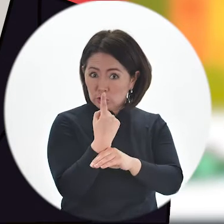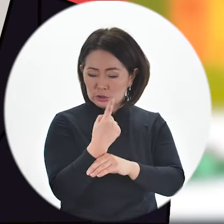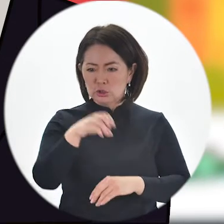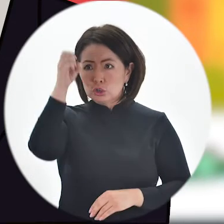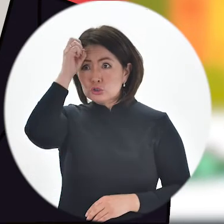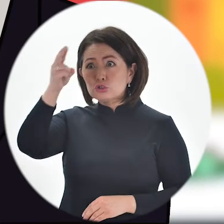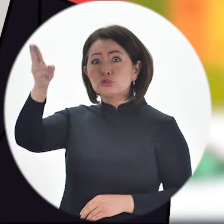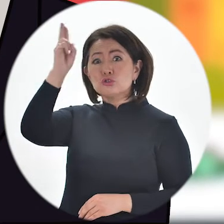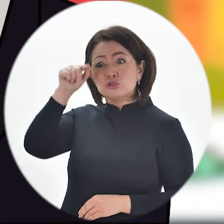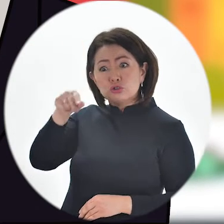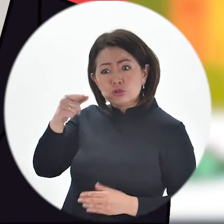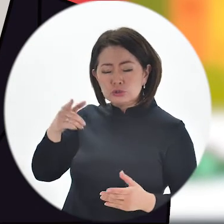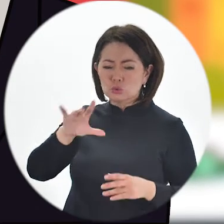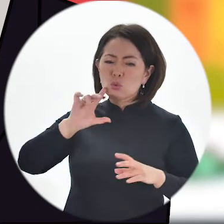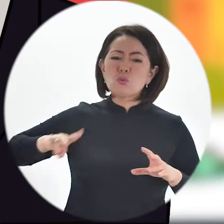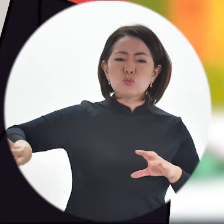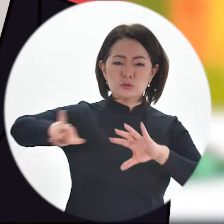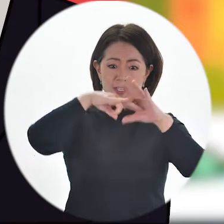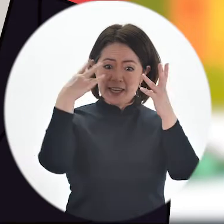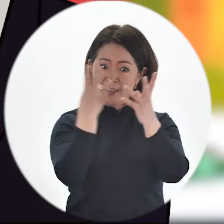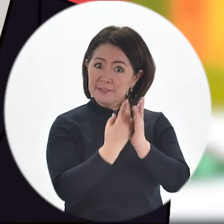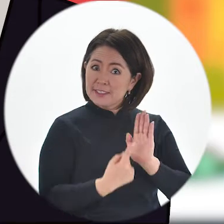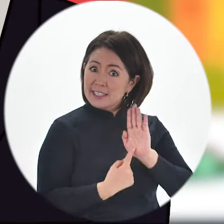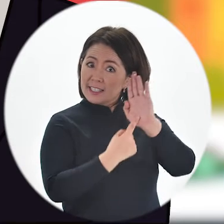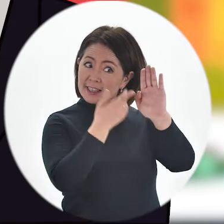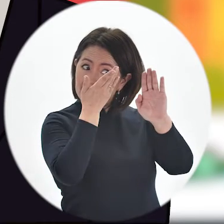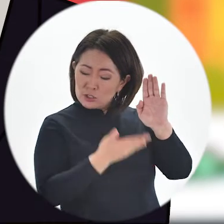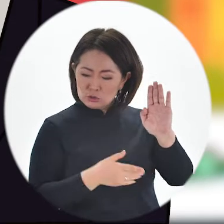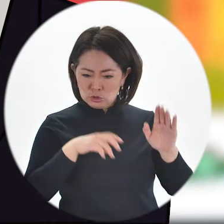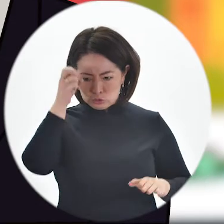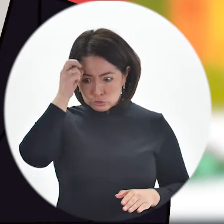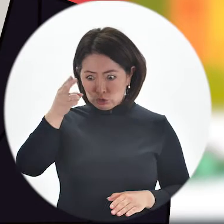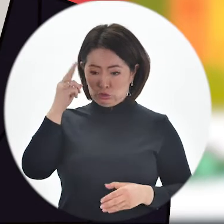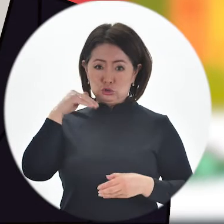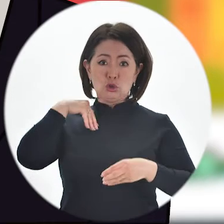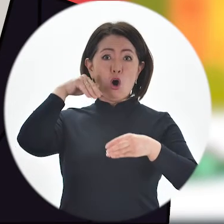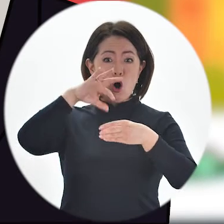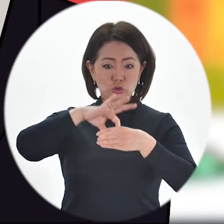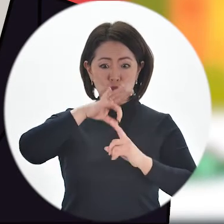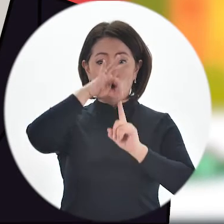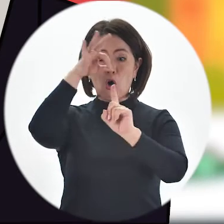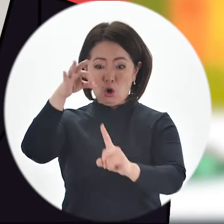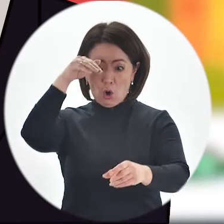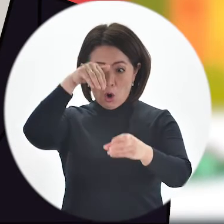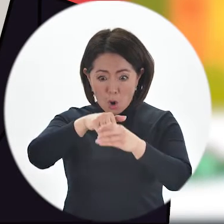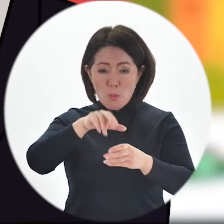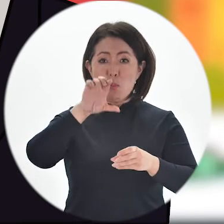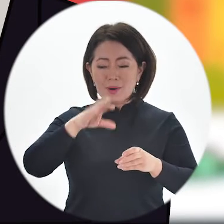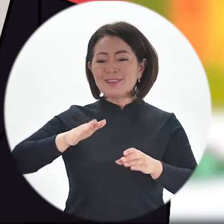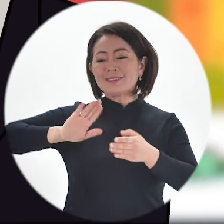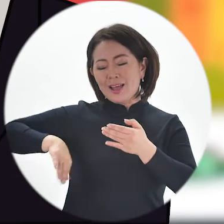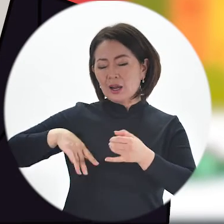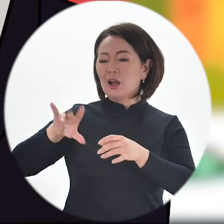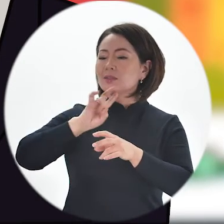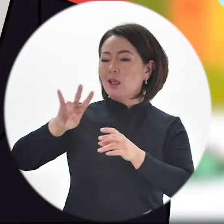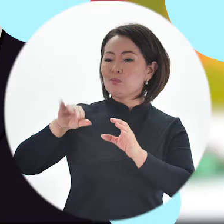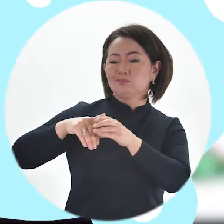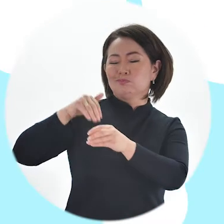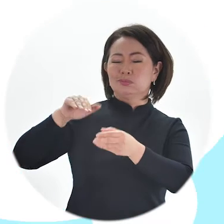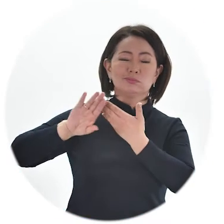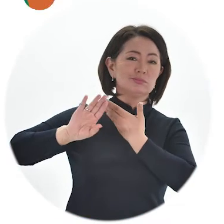лэгчин Монголын артүмний эвнийглэг елэрхэй лэгч үч раас. Ерхэй лэгчинг ур сонгүхцин бол Альбаа Улстарийн амэй харияллаас